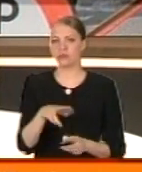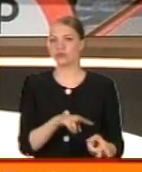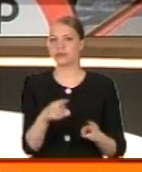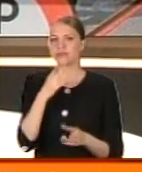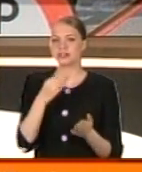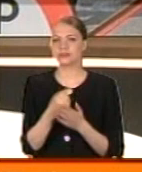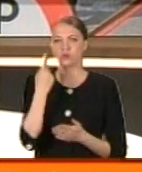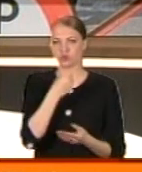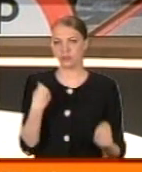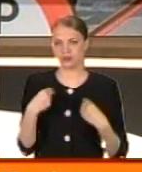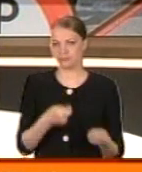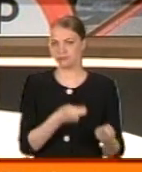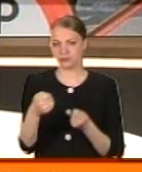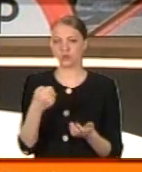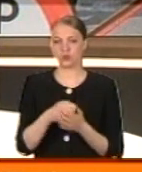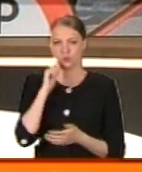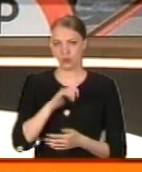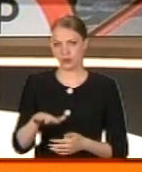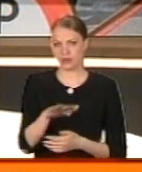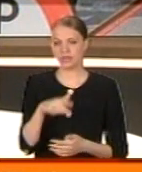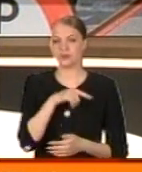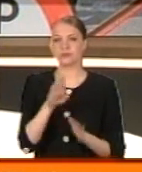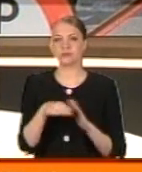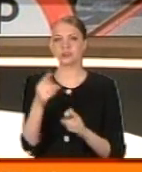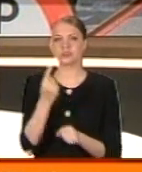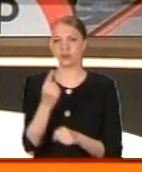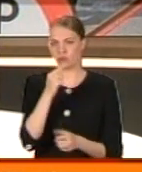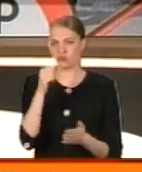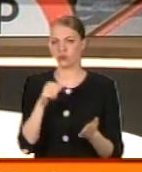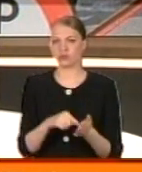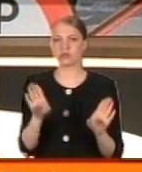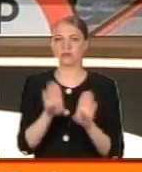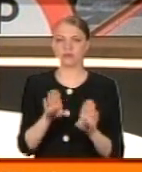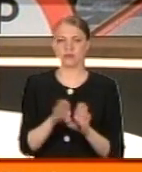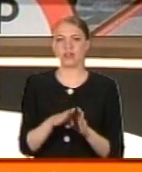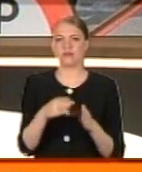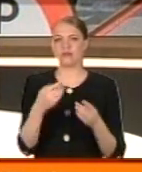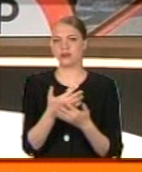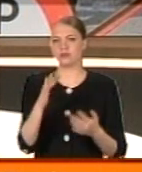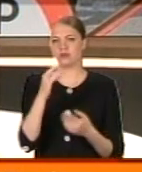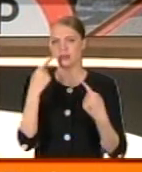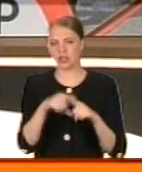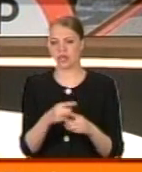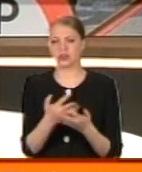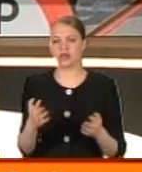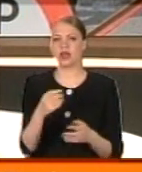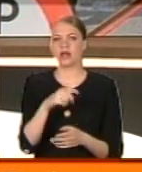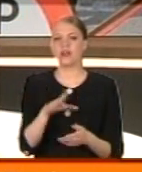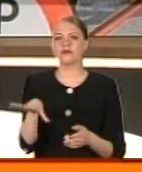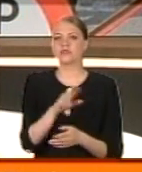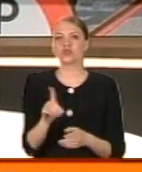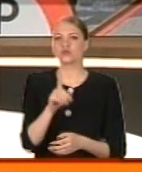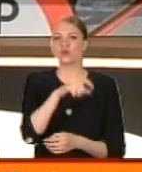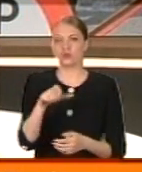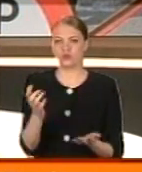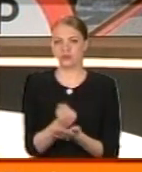своїх особистих речей до материкової України. Під забороною опинилися меблі, побутова і оргтехніка. Одне слово, все те, що